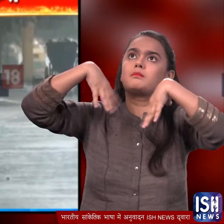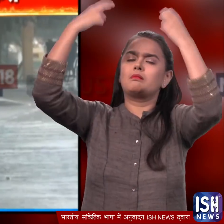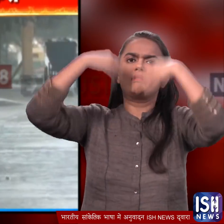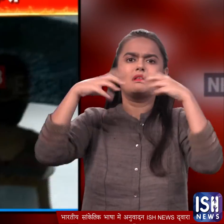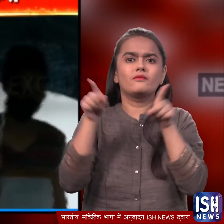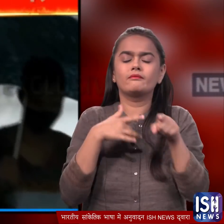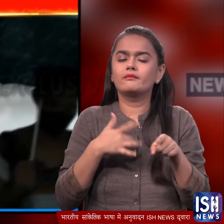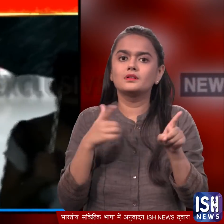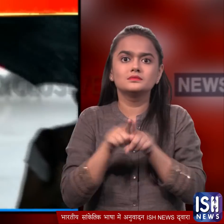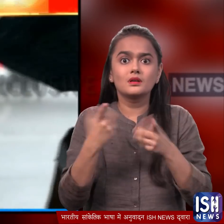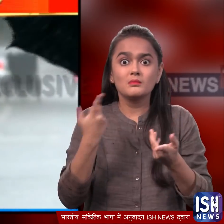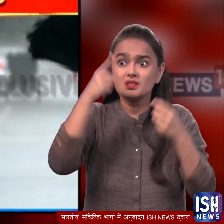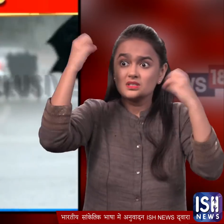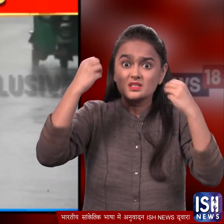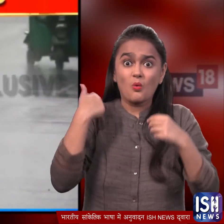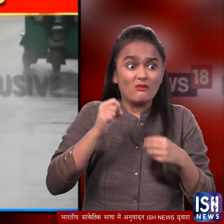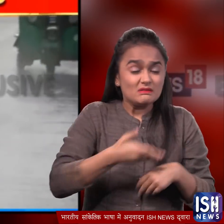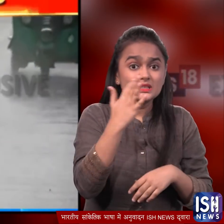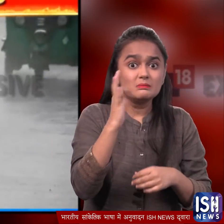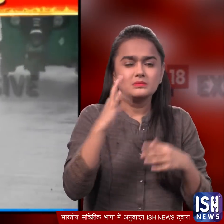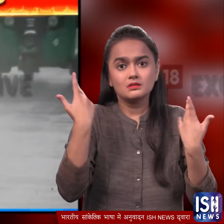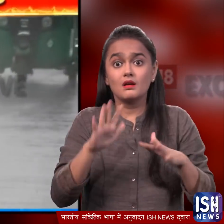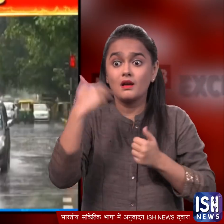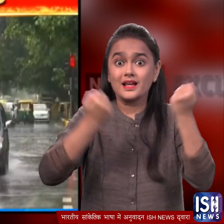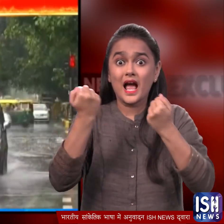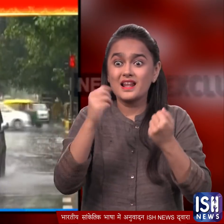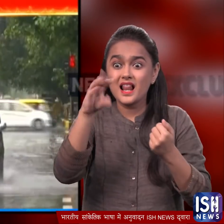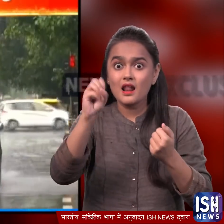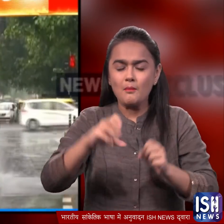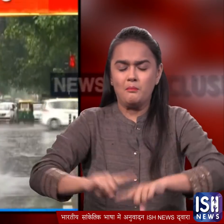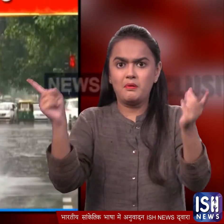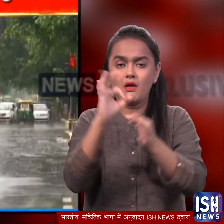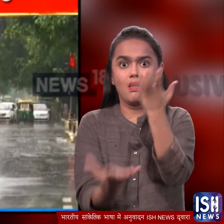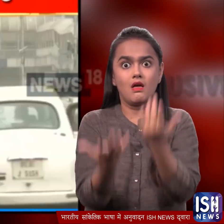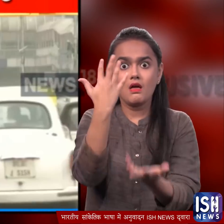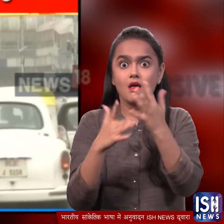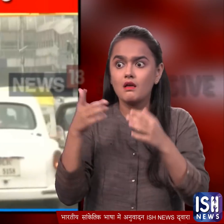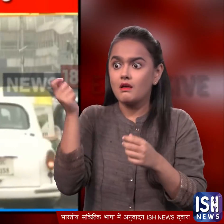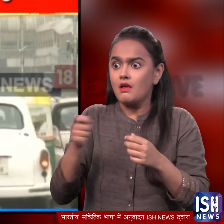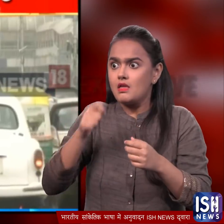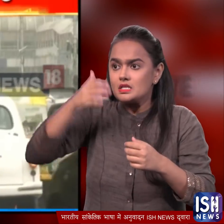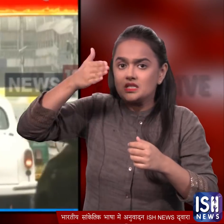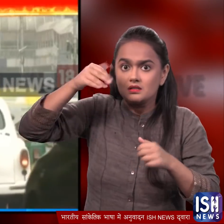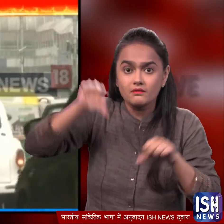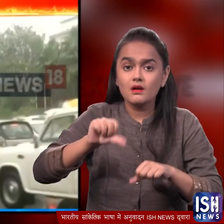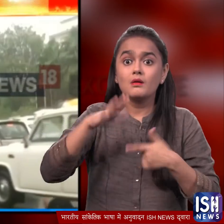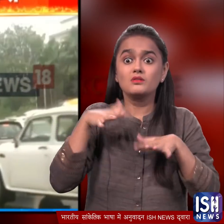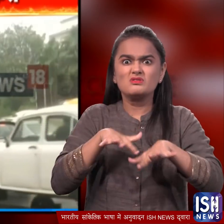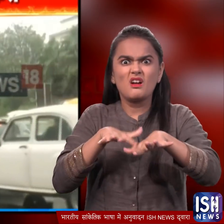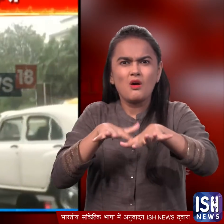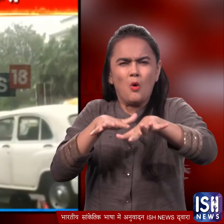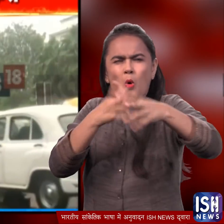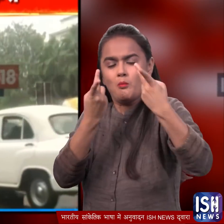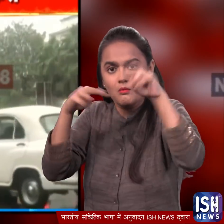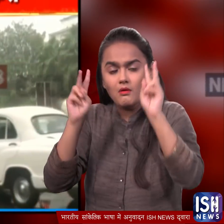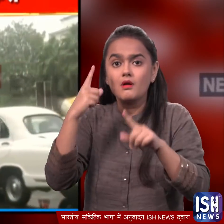बारिश में भीगते हुए दफ्तर जाने को मजबूर हो गए। गाड़ियों की हेडलाइट जल गई और शीशों पर वाइपर चलने लगे। ट्रैफिक की रफ्तार भी धीमी पड़ गई और